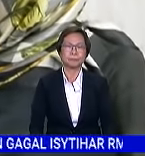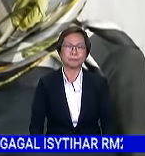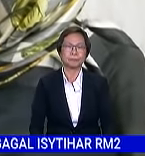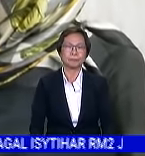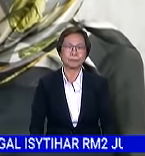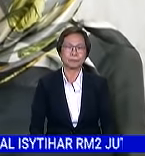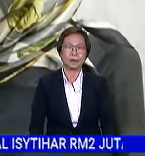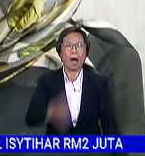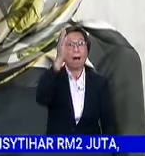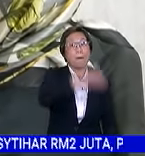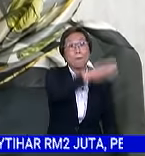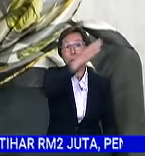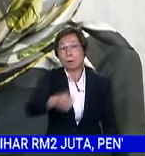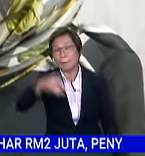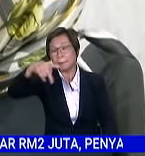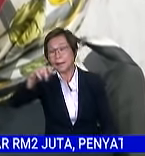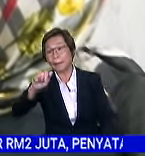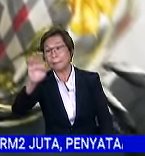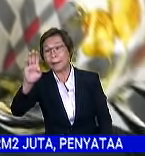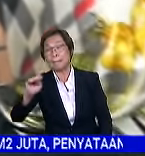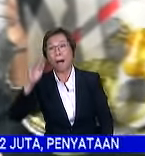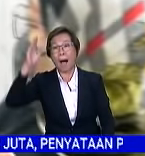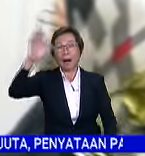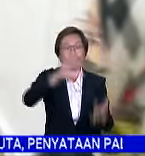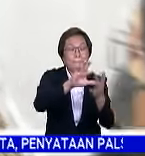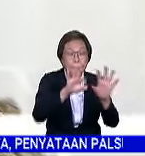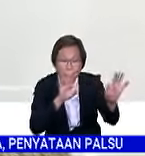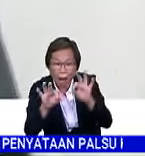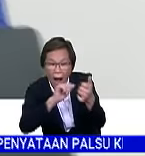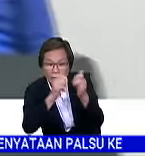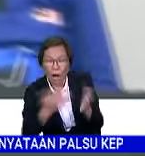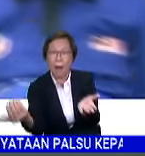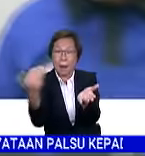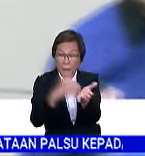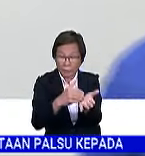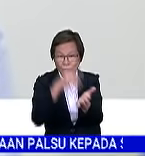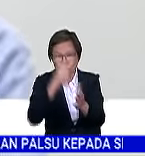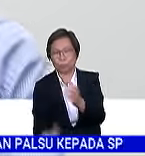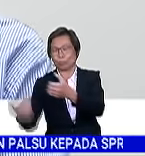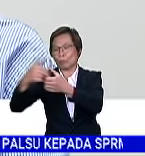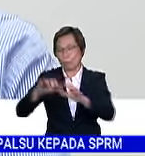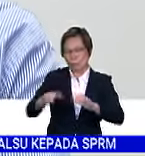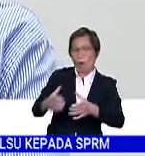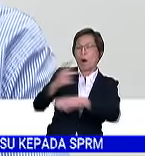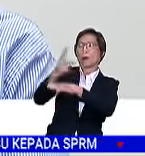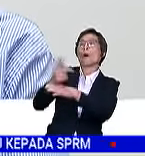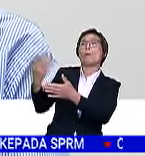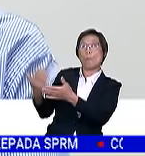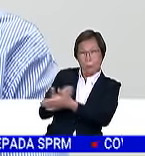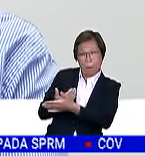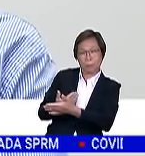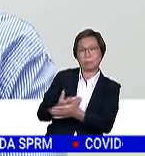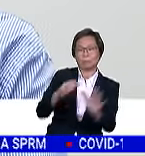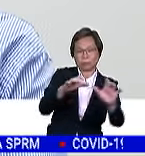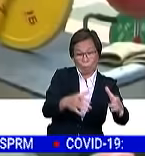Susulan daripada pembubaran tersebut, PABM akan membuat pemilihan semula atlet untuk dimasukkan ke dalam skuad kebangsaan baharu.